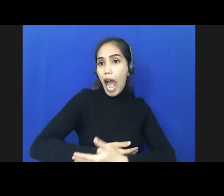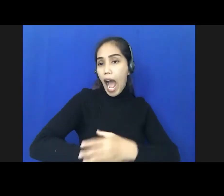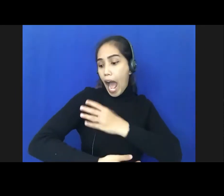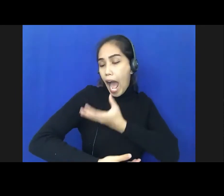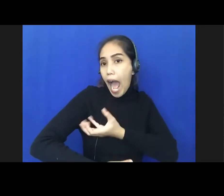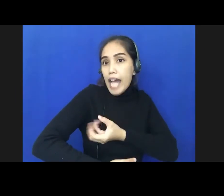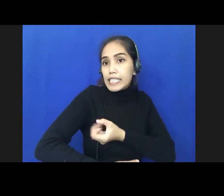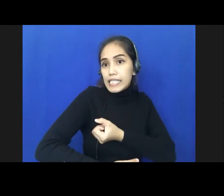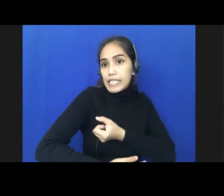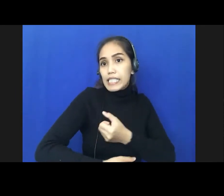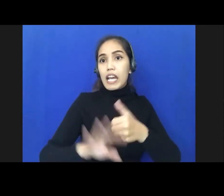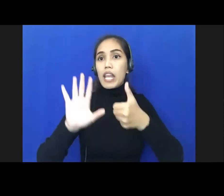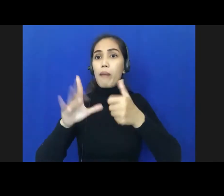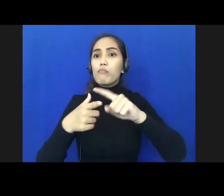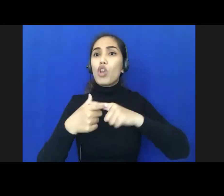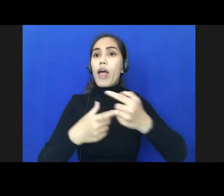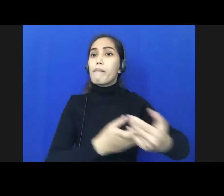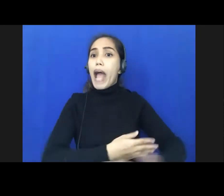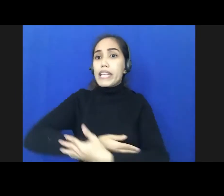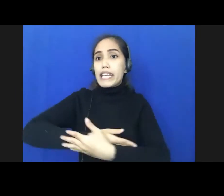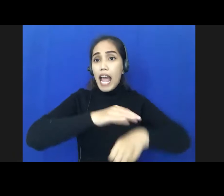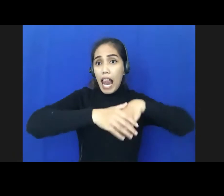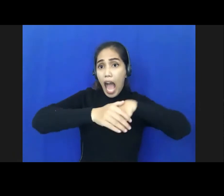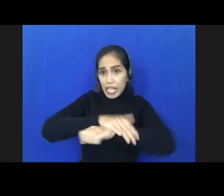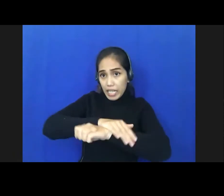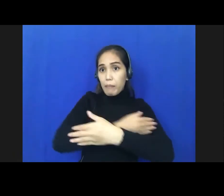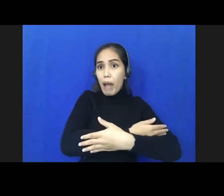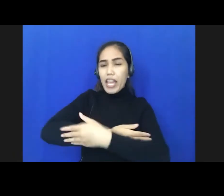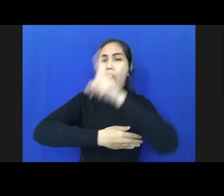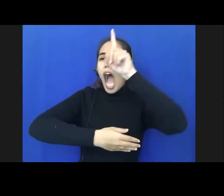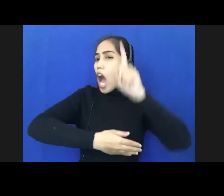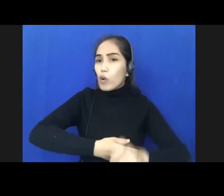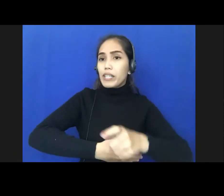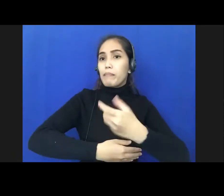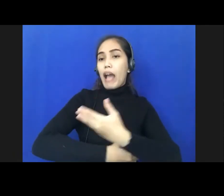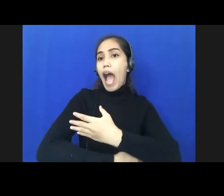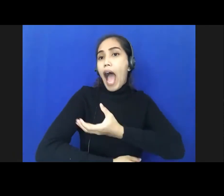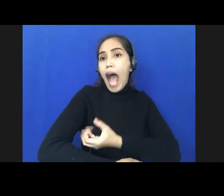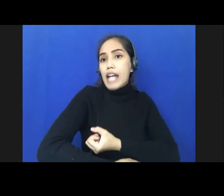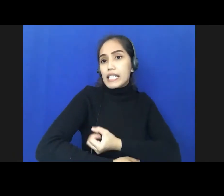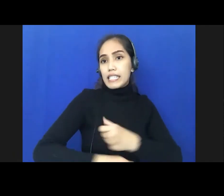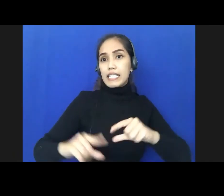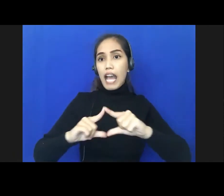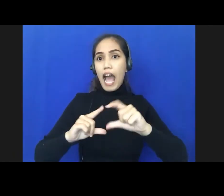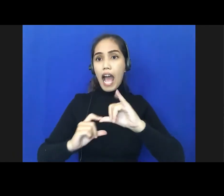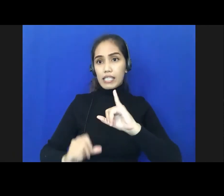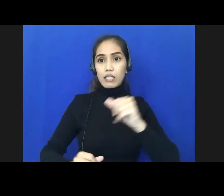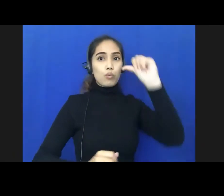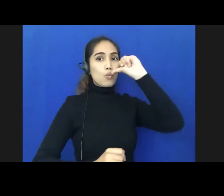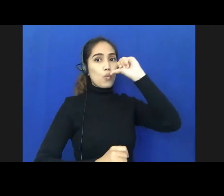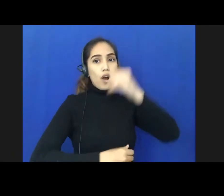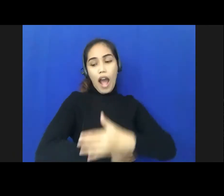6 bulan pertama kehidupan. Makanan pendamping ASI atau empasi yang tepat setelah usia 6 bulan.